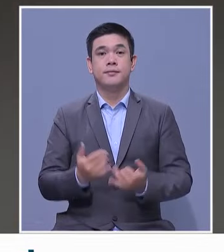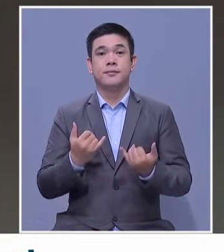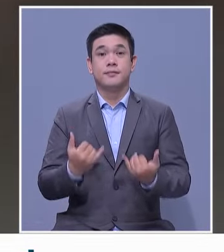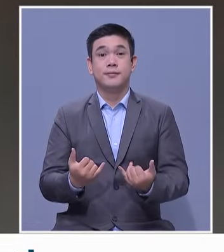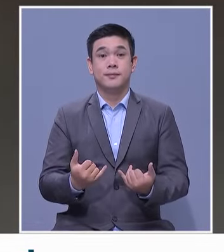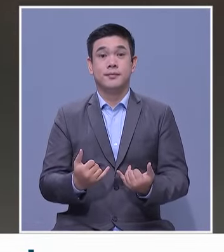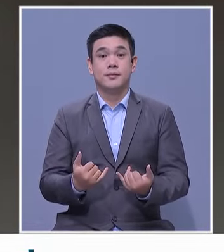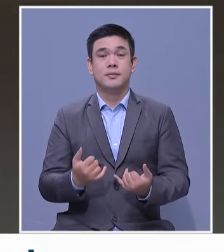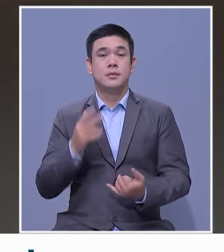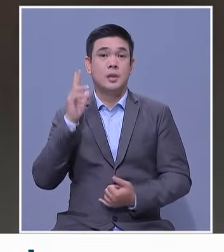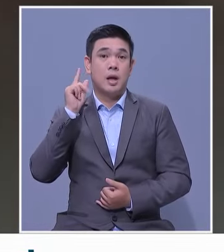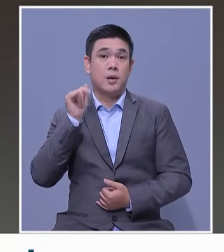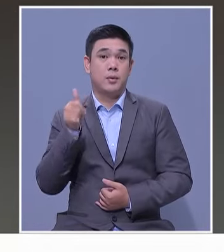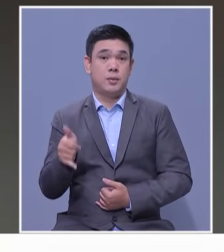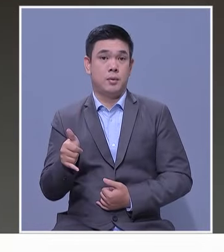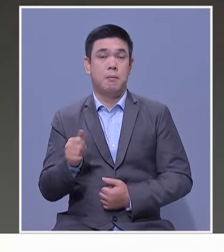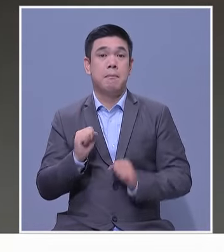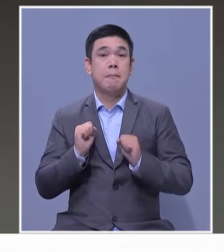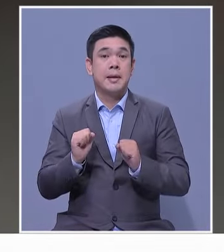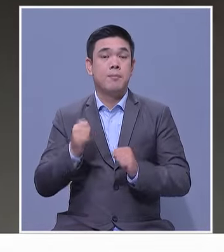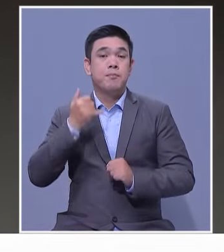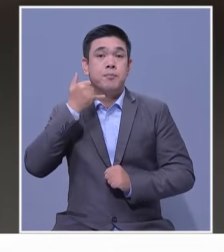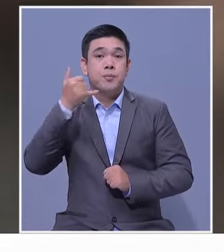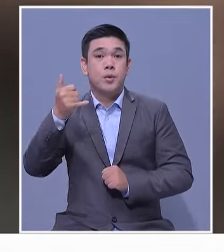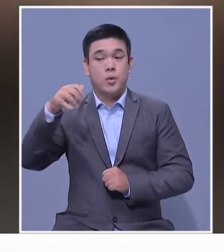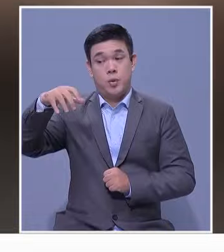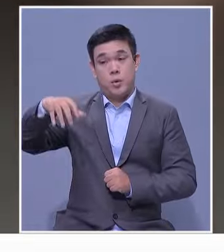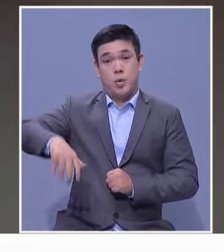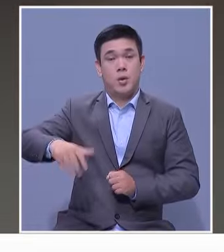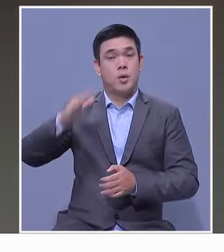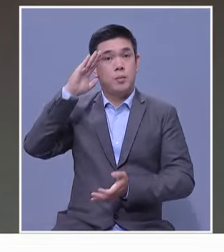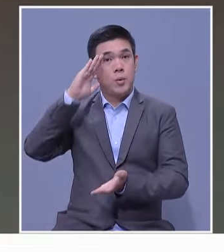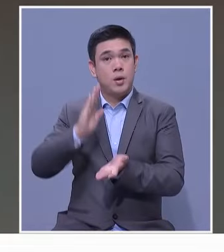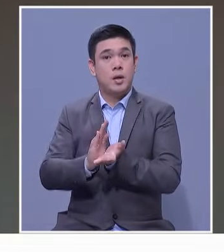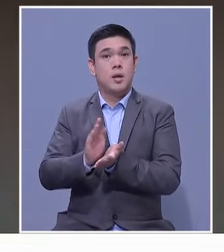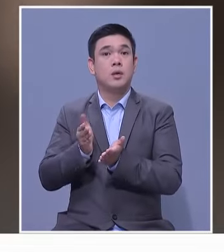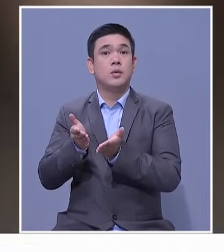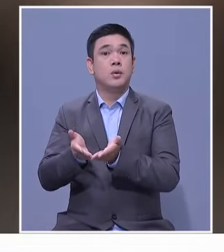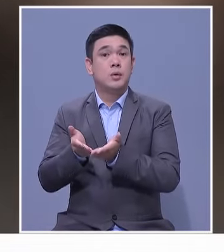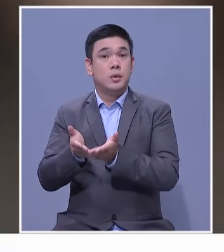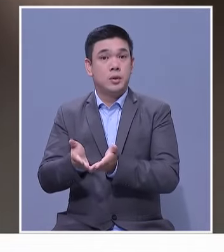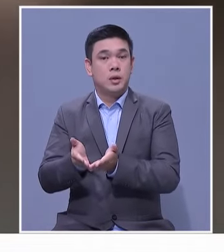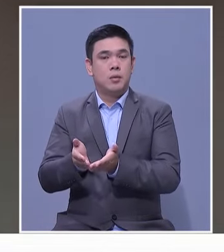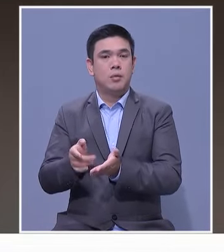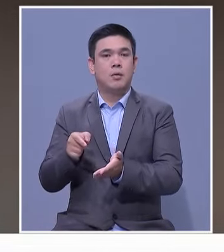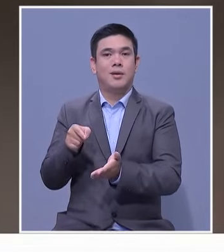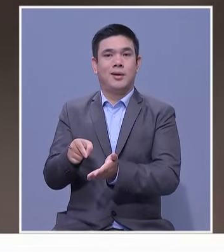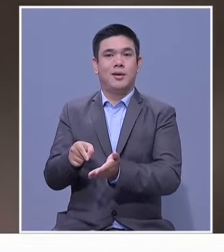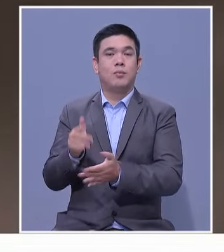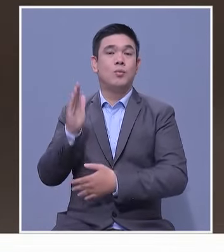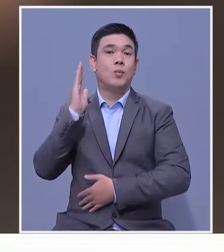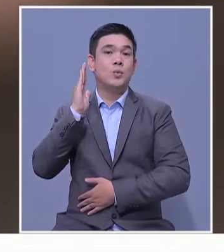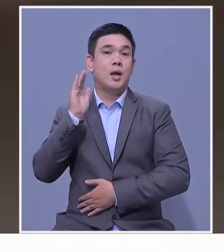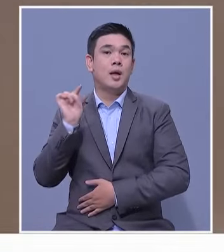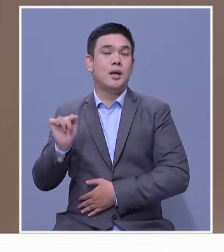สุดนะครับทีมข่าวในพื้นที่จังหวัดสงขลาพยายามติดต่อไปยังกองบังคับการตำรวจน้ำจังหวัดสงขลาถึงเรื่องที่เกิดขึ้นเพราะว่าชายคนก่อเหตุเข